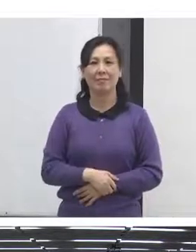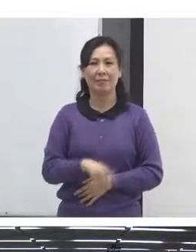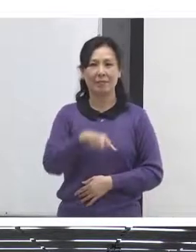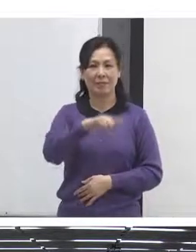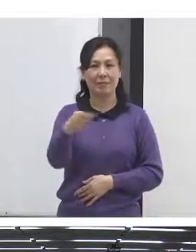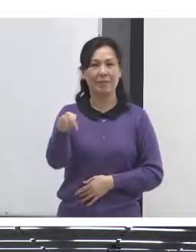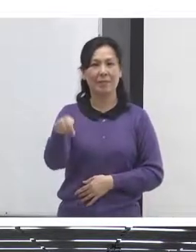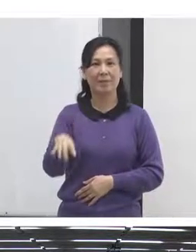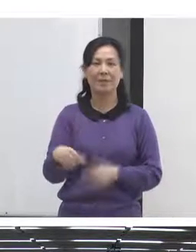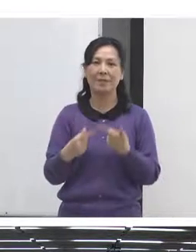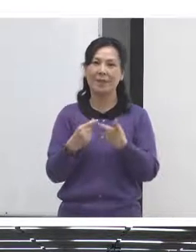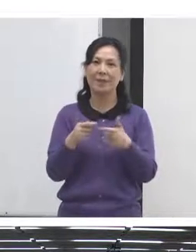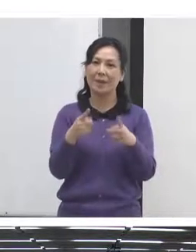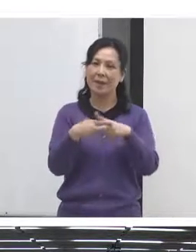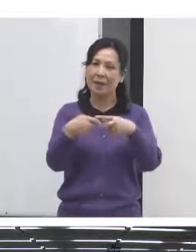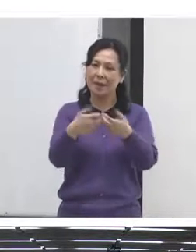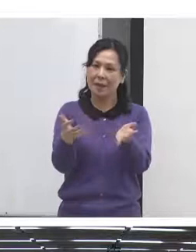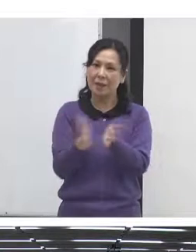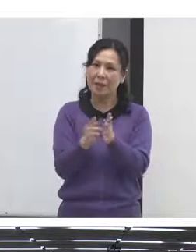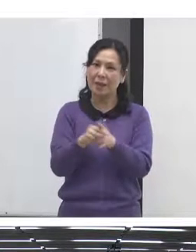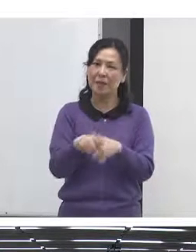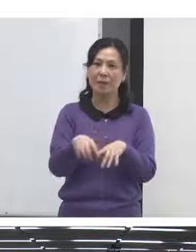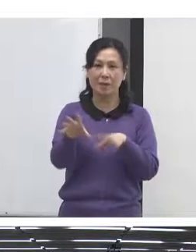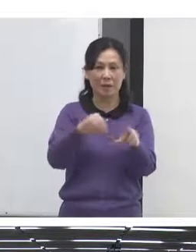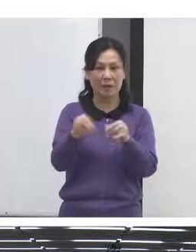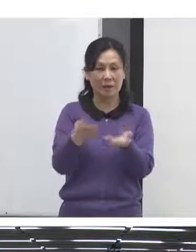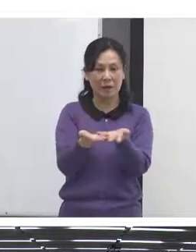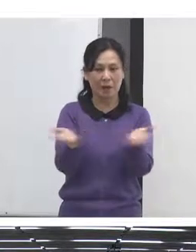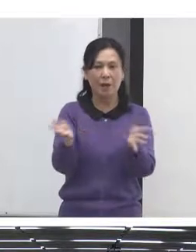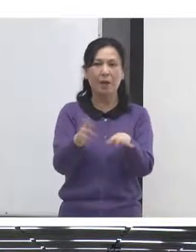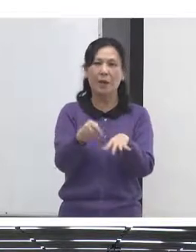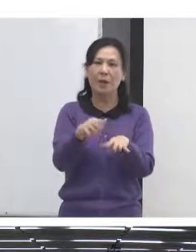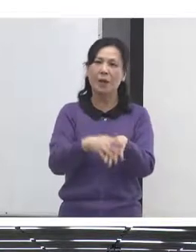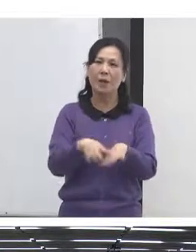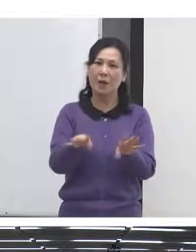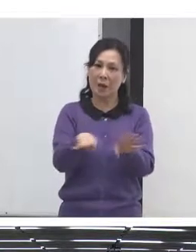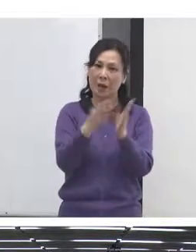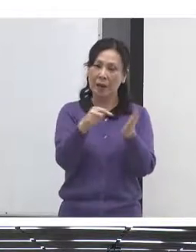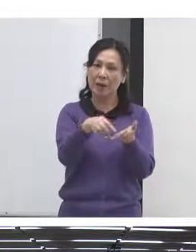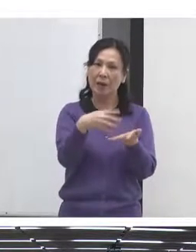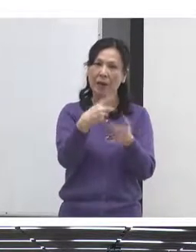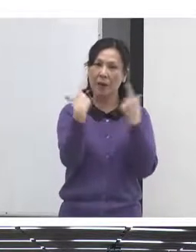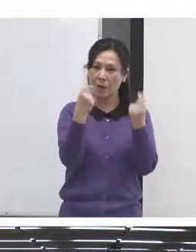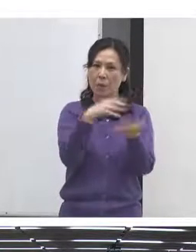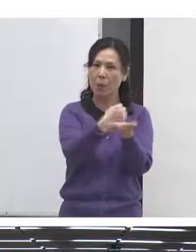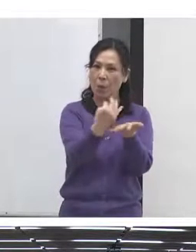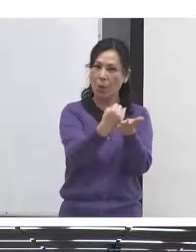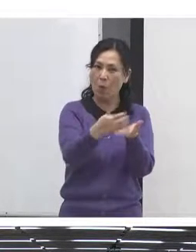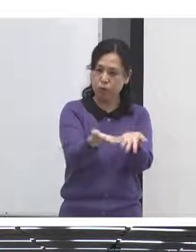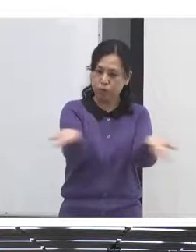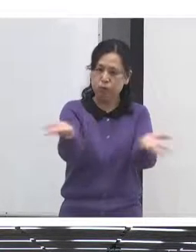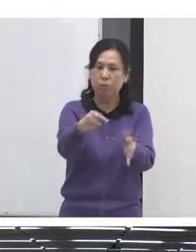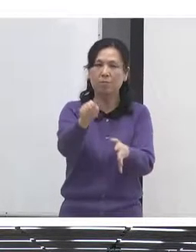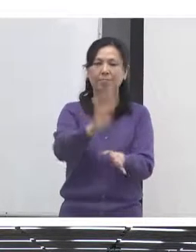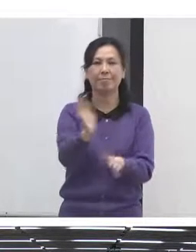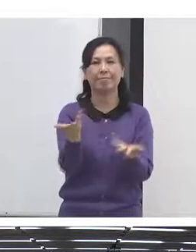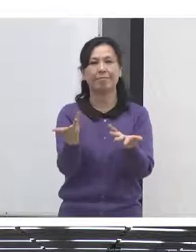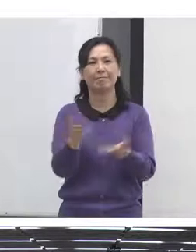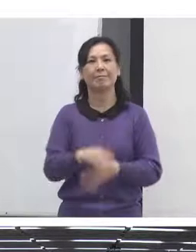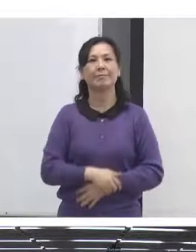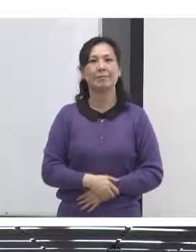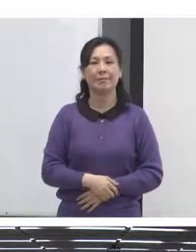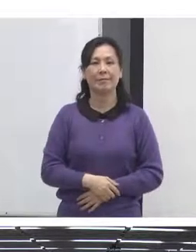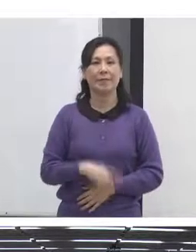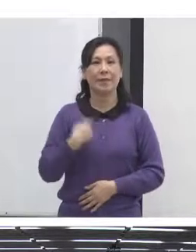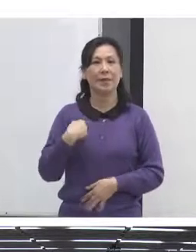跟我们小组里面所做的一个开放开源码相关的一个专案 Octopi。 好，那我现在这个研究